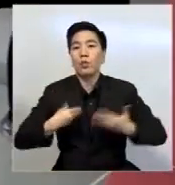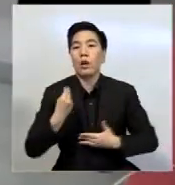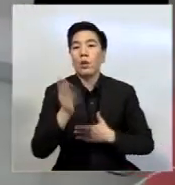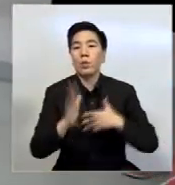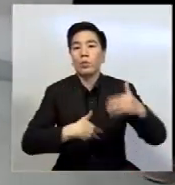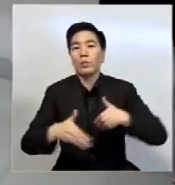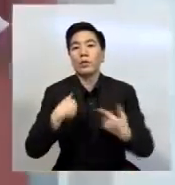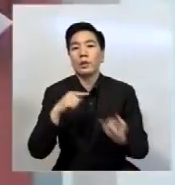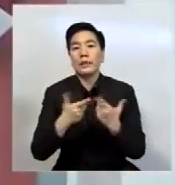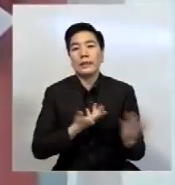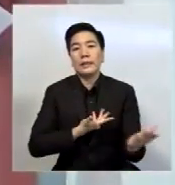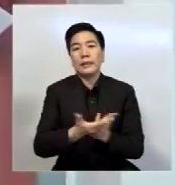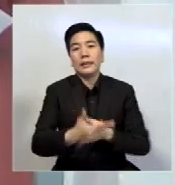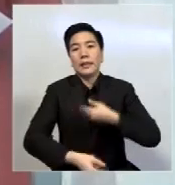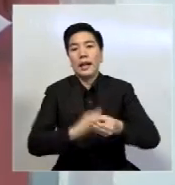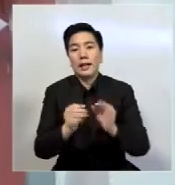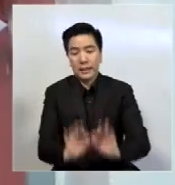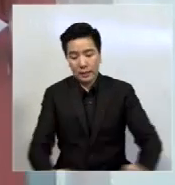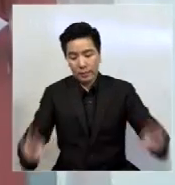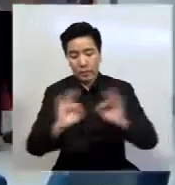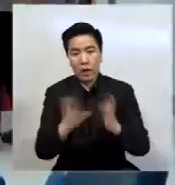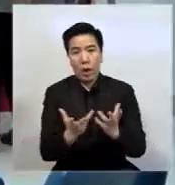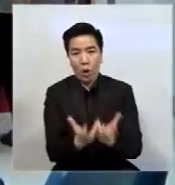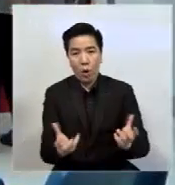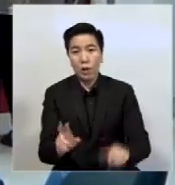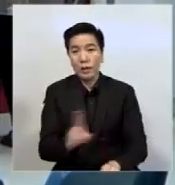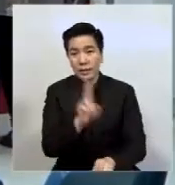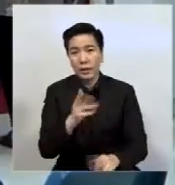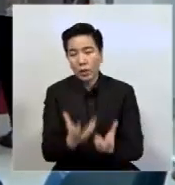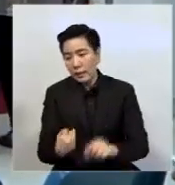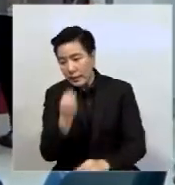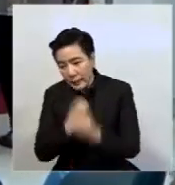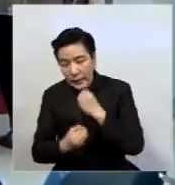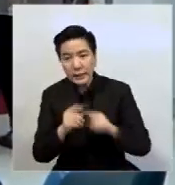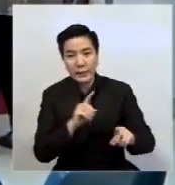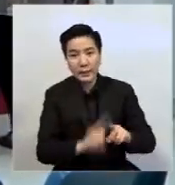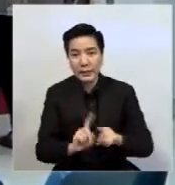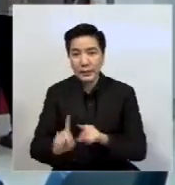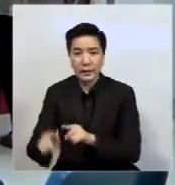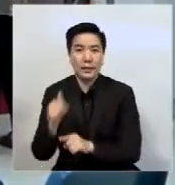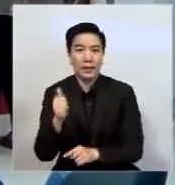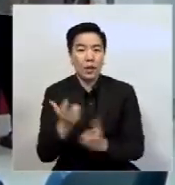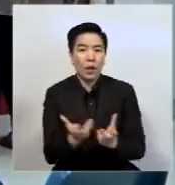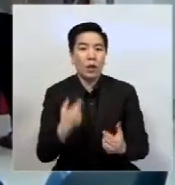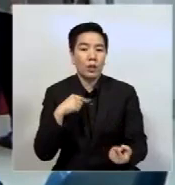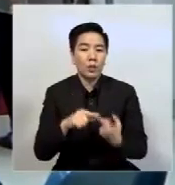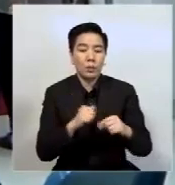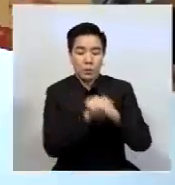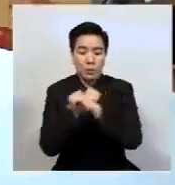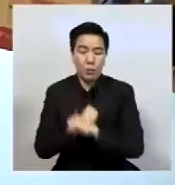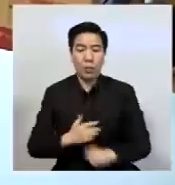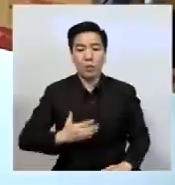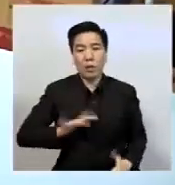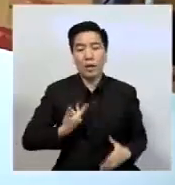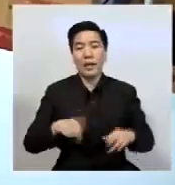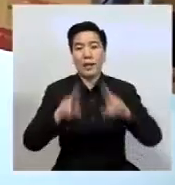าชนสามารถซื้อขายสินค้าจำเป็นโดยเฉพาะสินค้าอุปโภคบริโภคของกินของใช้เนี่ยนะคะรวมถึงอุปกรณ์ต้นป้องกันตนเองผ่